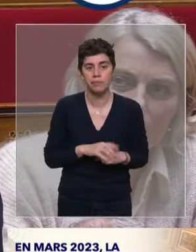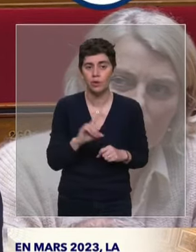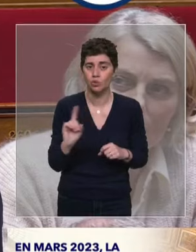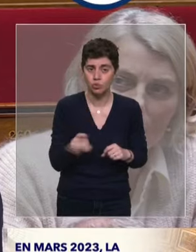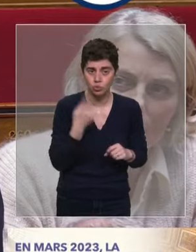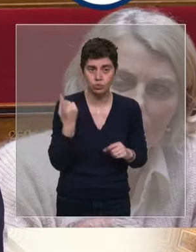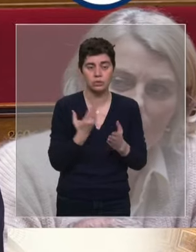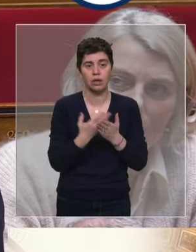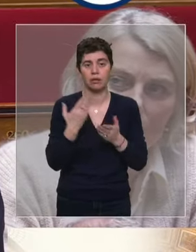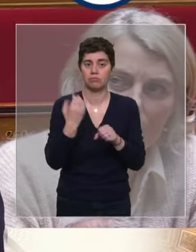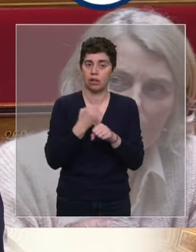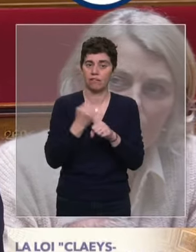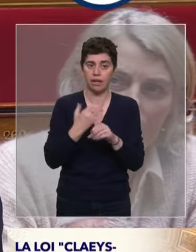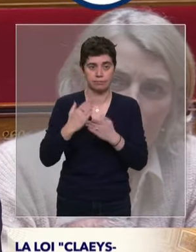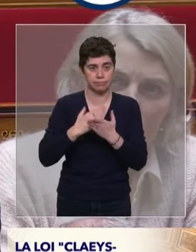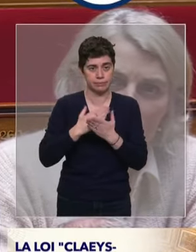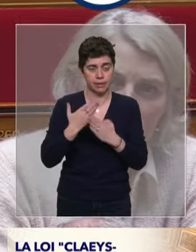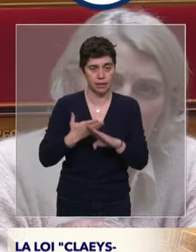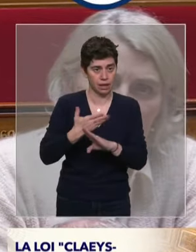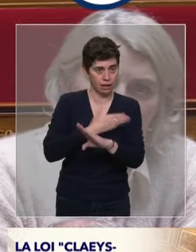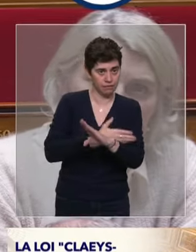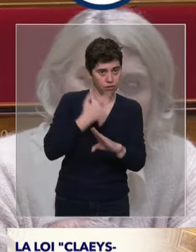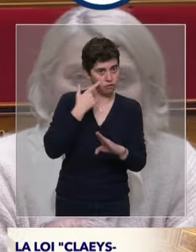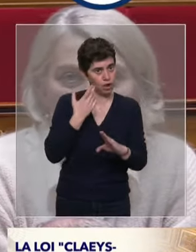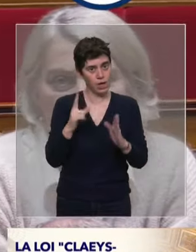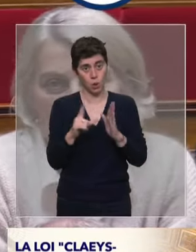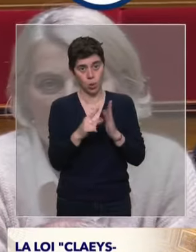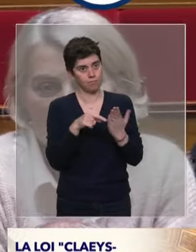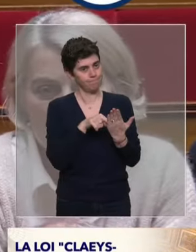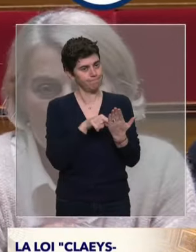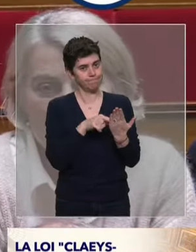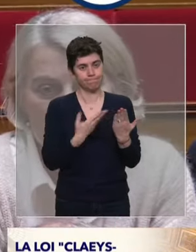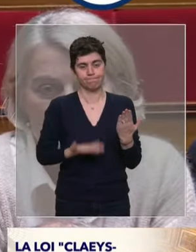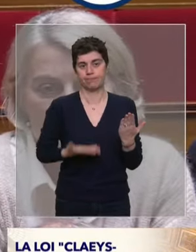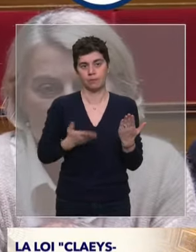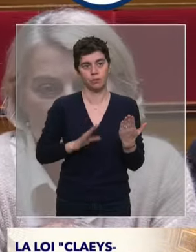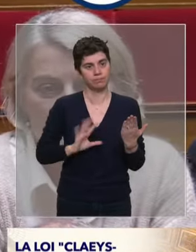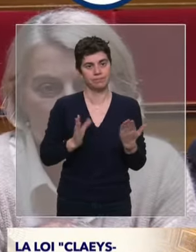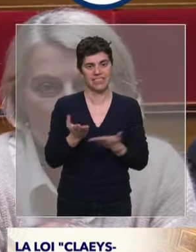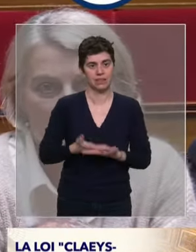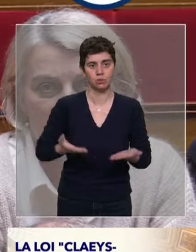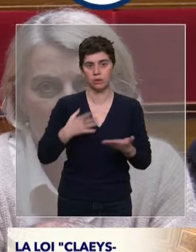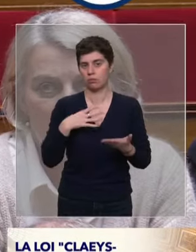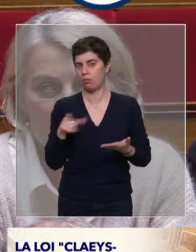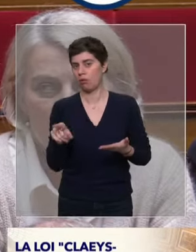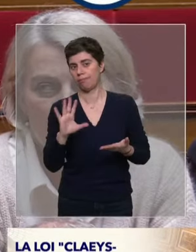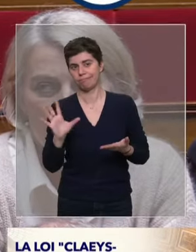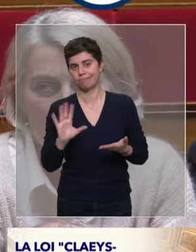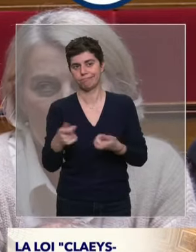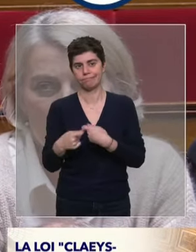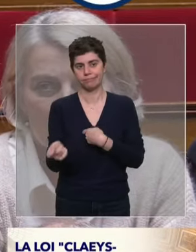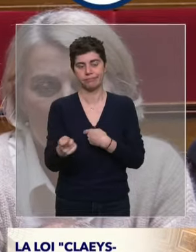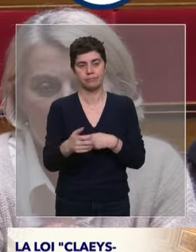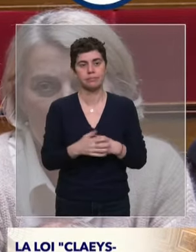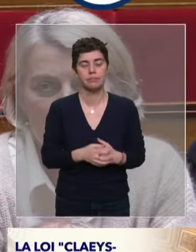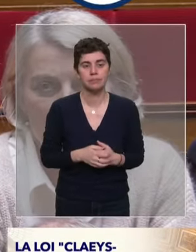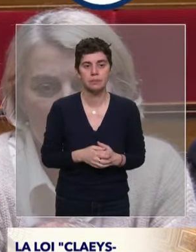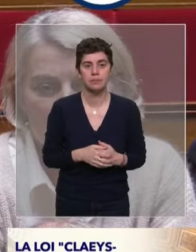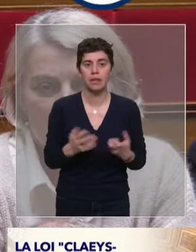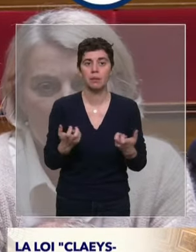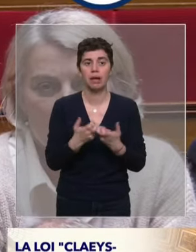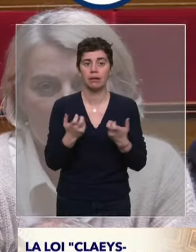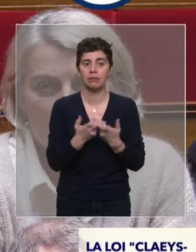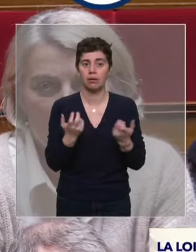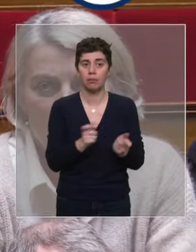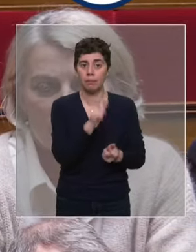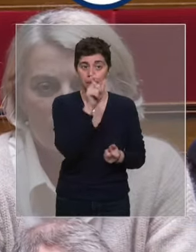tous, constatent que la loi actuelle ne répond pas à toutes les situations, en particulier et spécialement pour ces